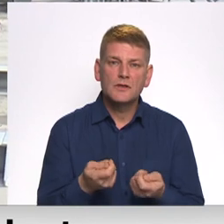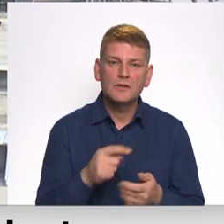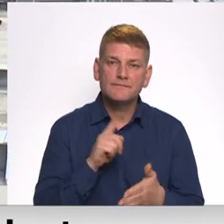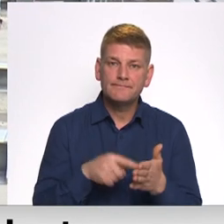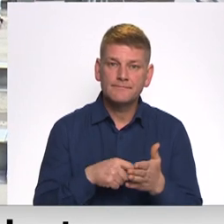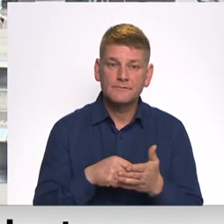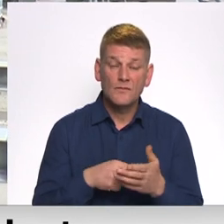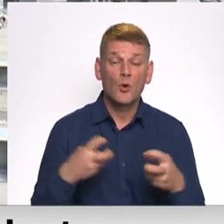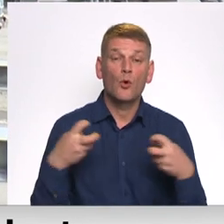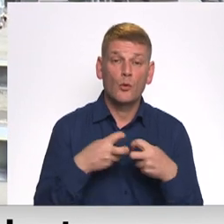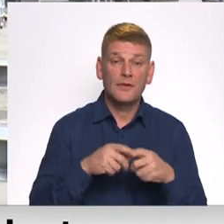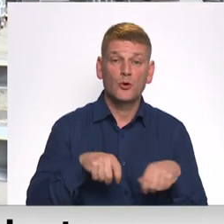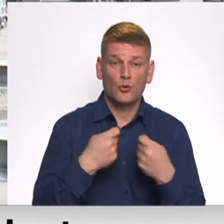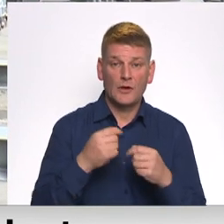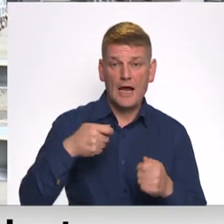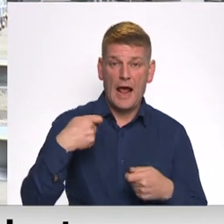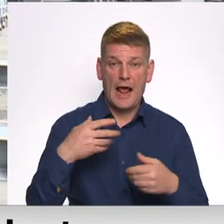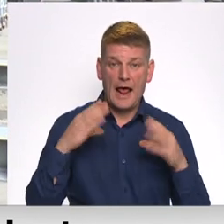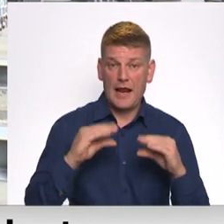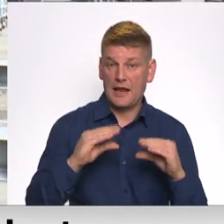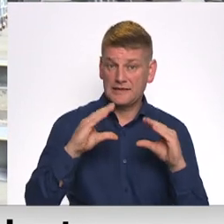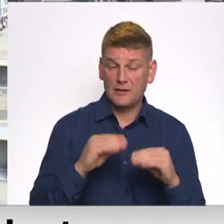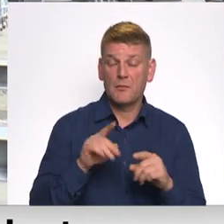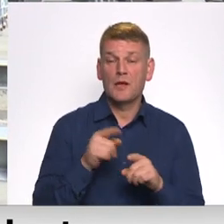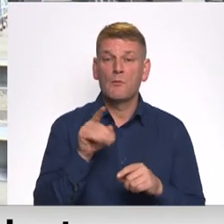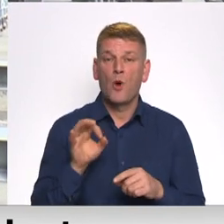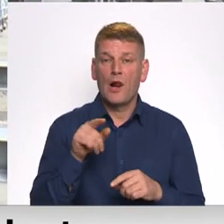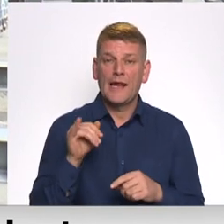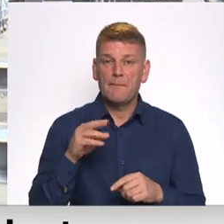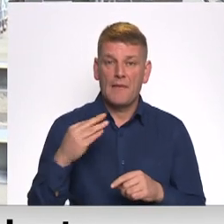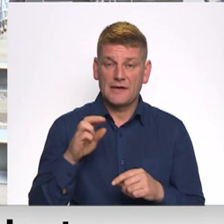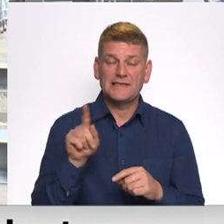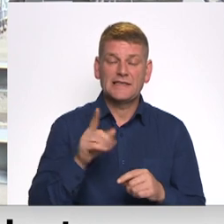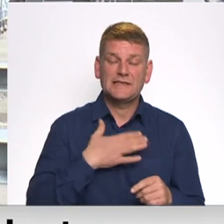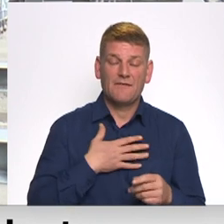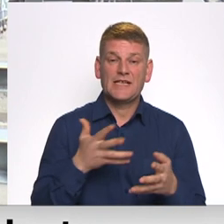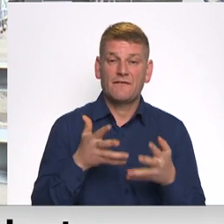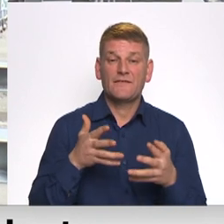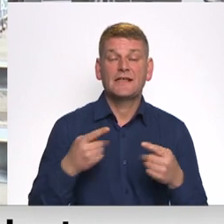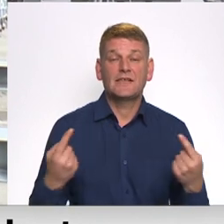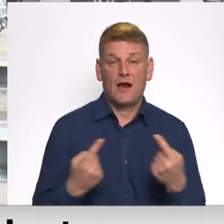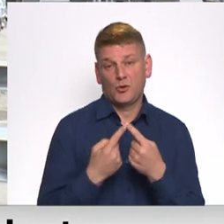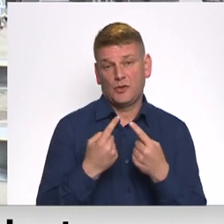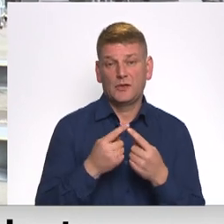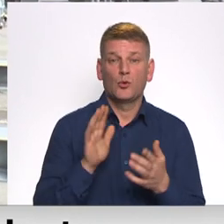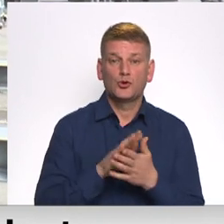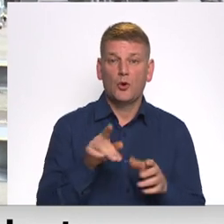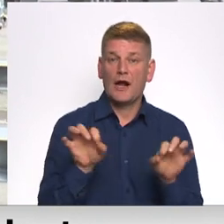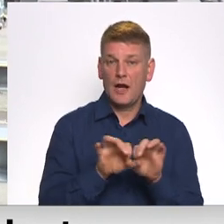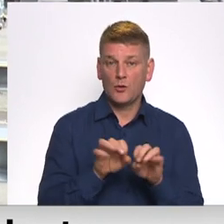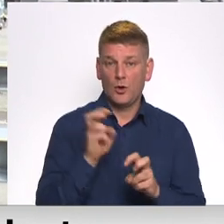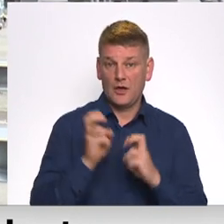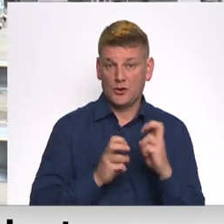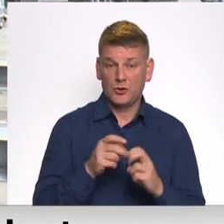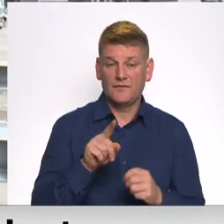tātad gumija dod elastīgumu, bet polimēram ir savs efekts attiecībā uz šo pašu granulu ražošanu.